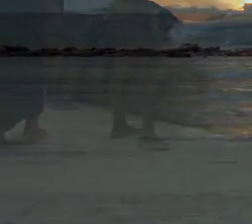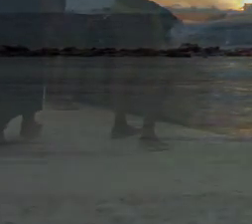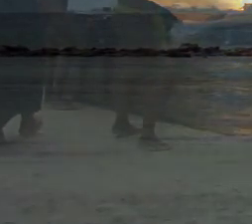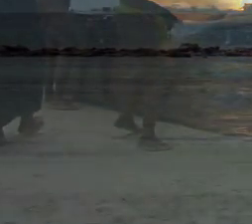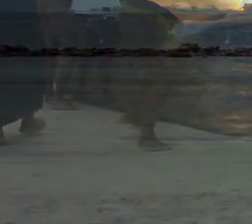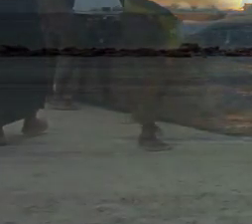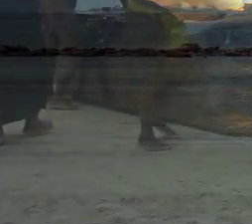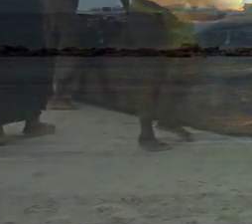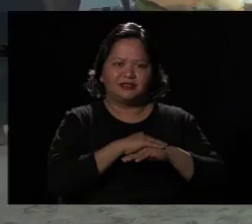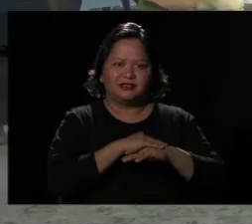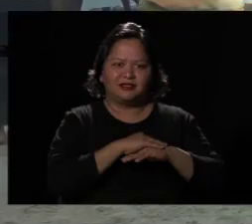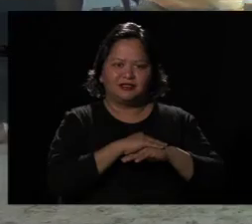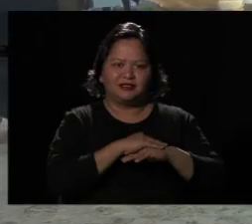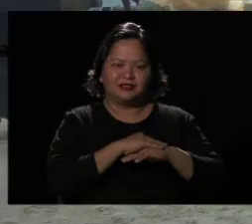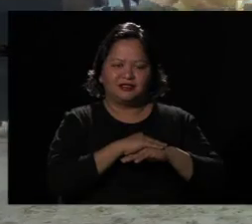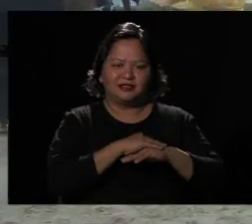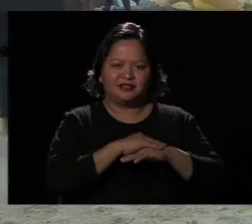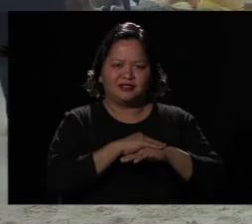langit.